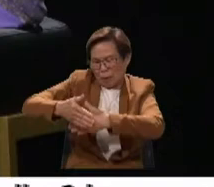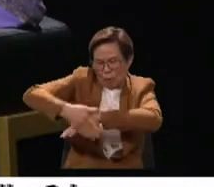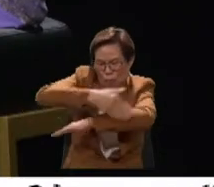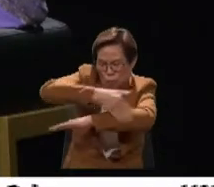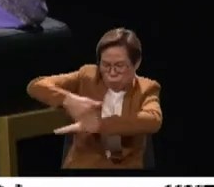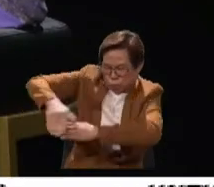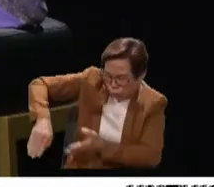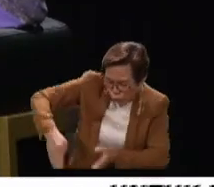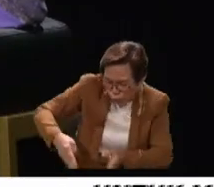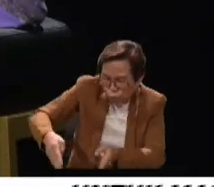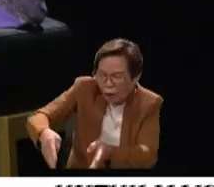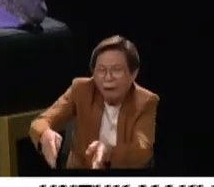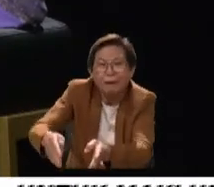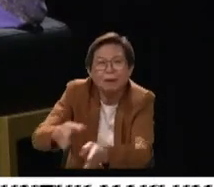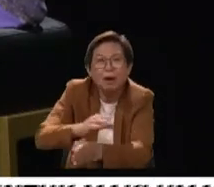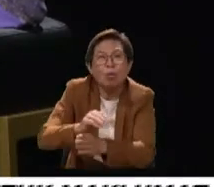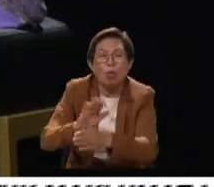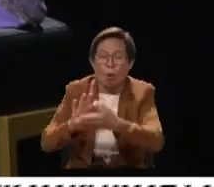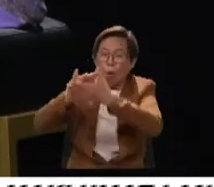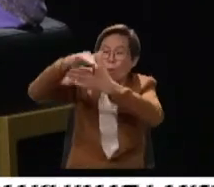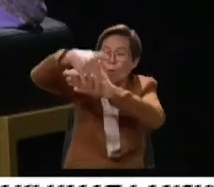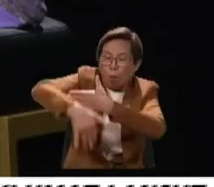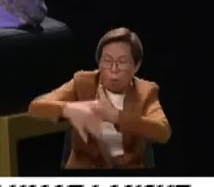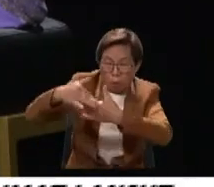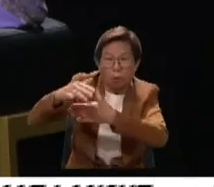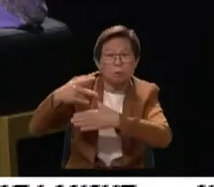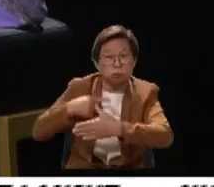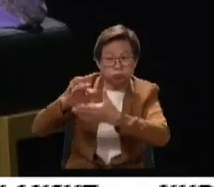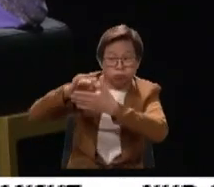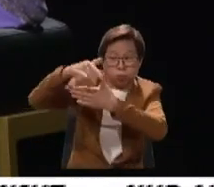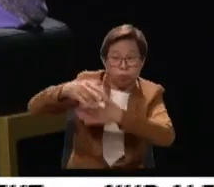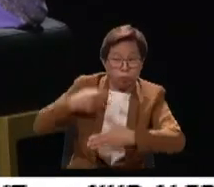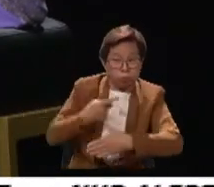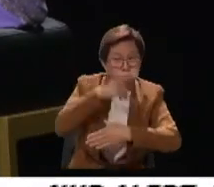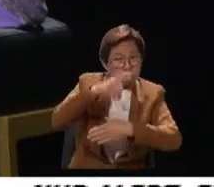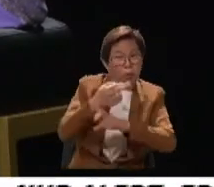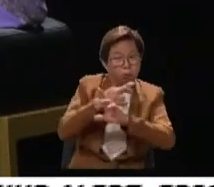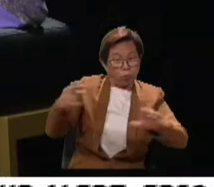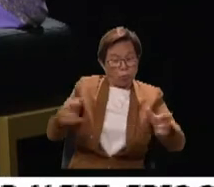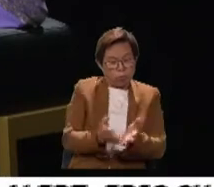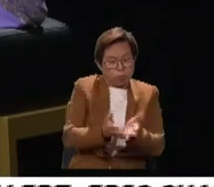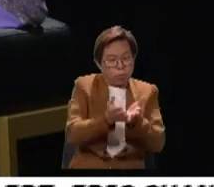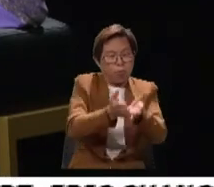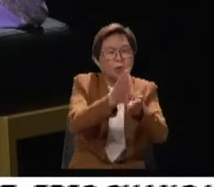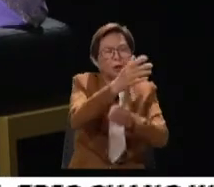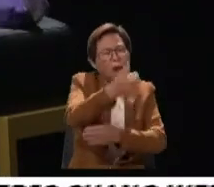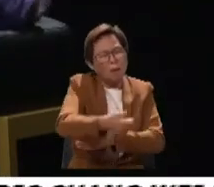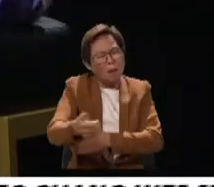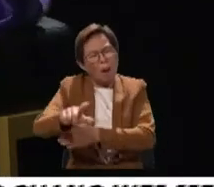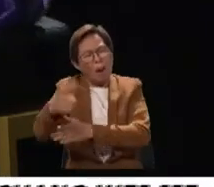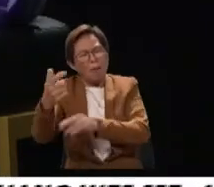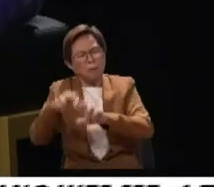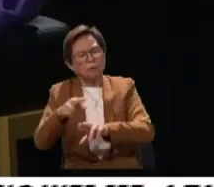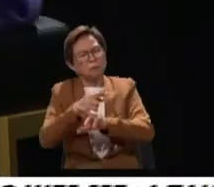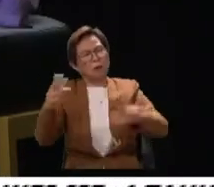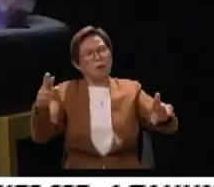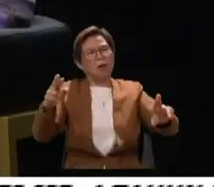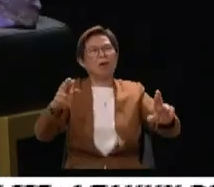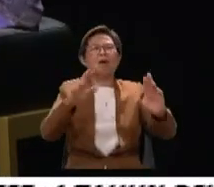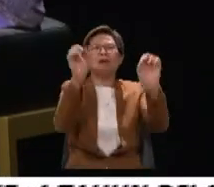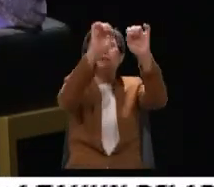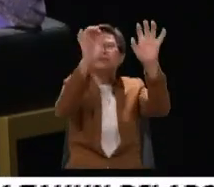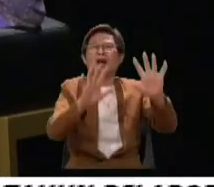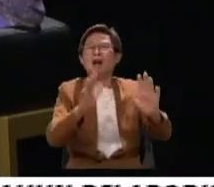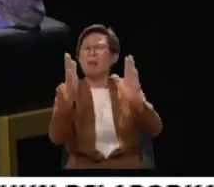Waterfall dan sebagainya situ mungkin mungkin kita ada keperluan untuk persiapsiagaan dari segi bot dan peralatan-patan yang lainlah tapi kalau di Shah Alam di Bandar